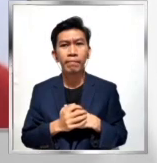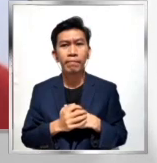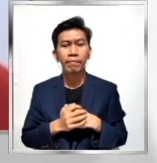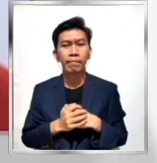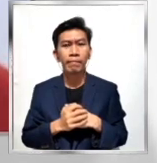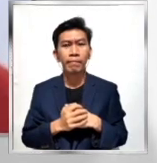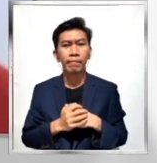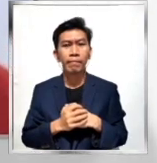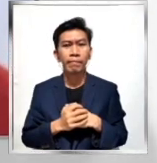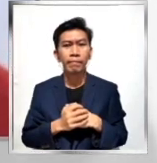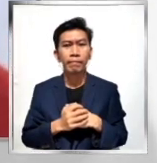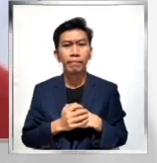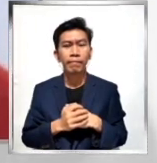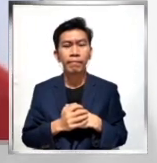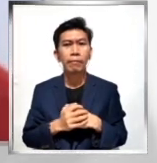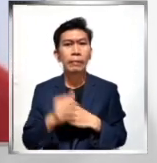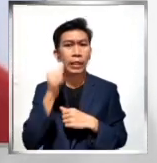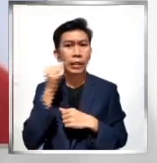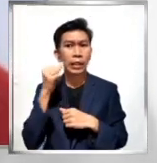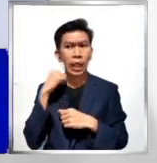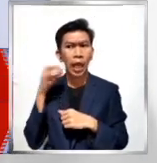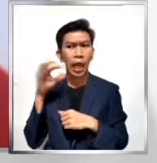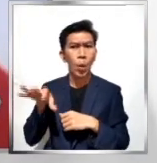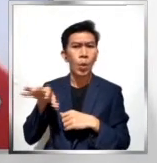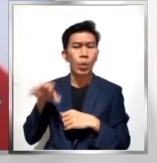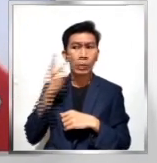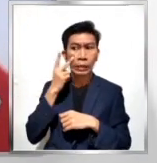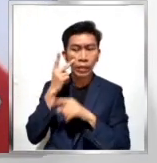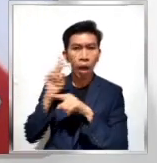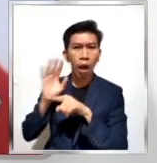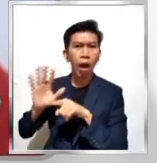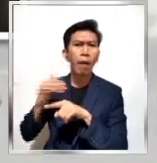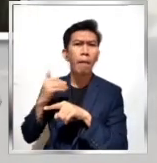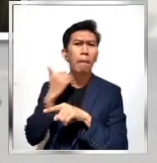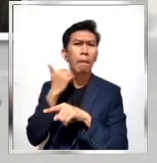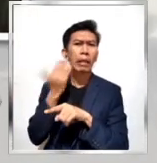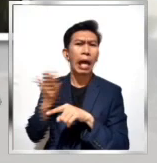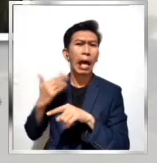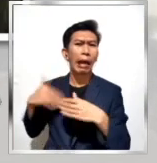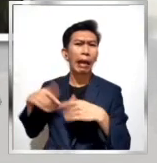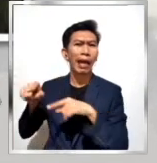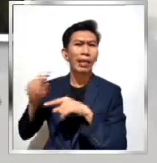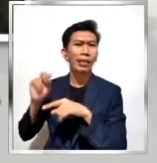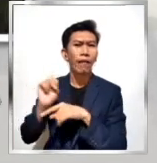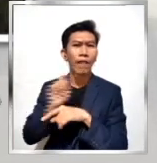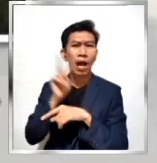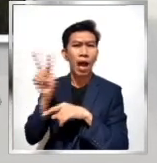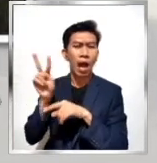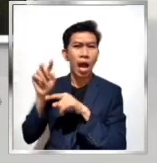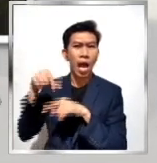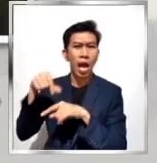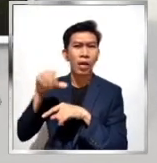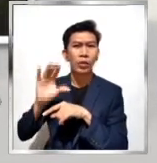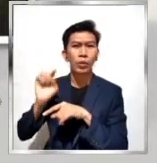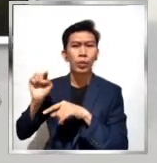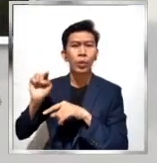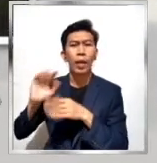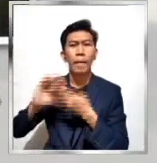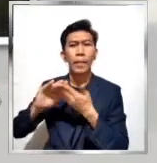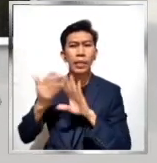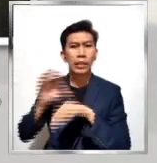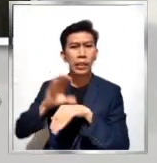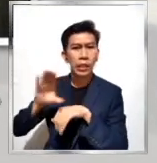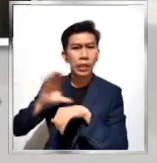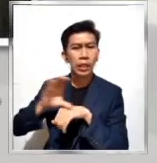Natagpo ang patay kahapon sa loob ng inuupakan niyang bahay sa Novaliches, Quezon City, ang sinasabing peace consultant ng National Democratic Front